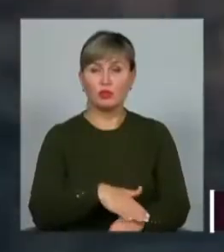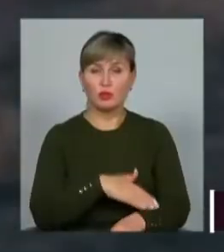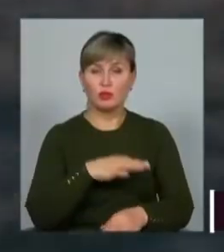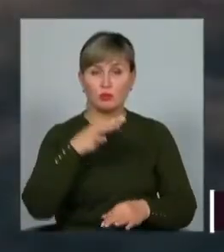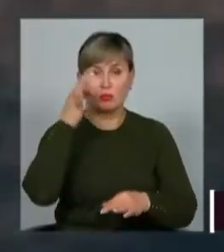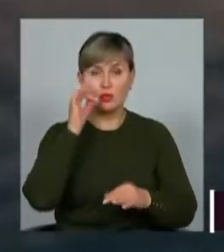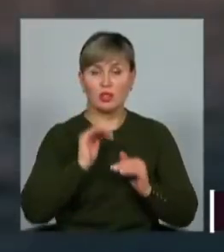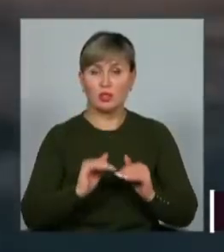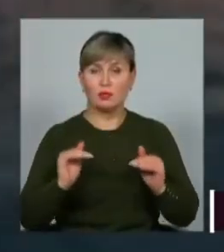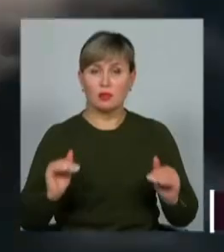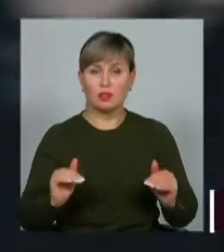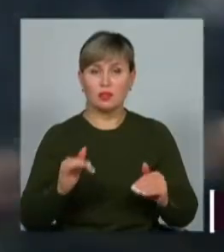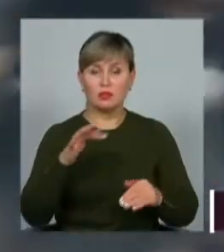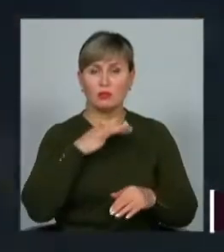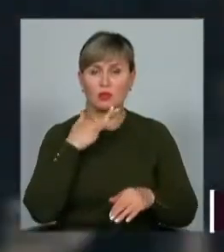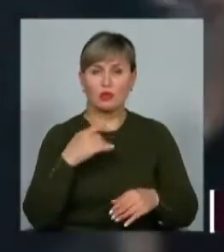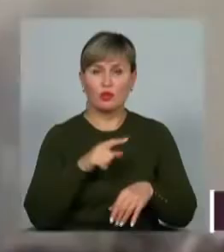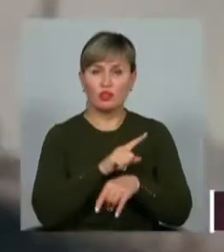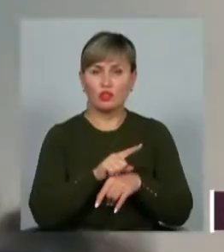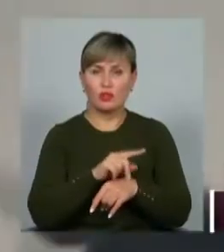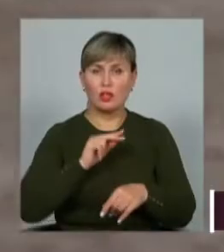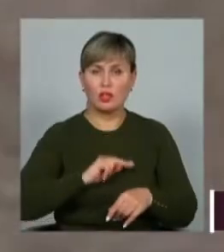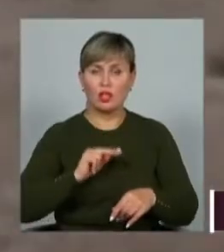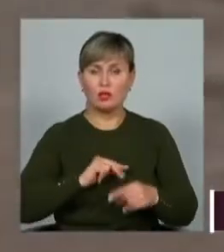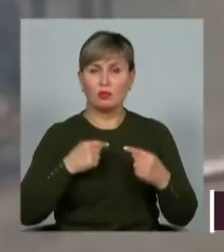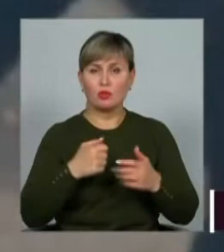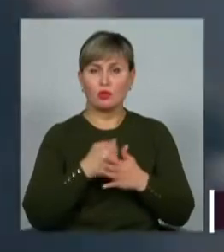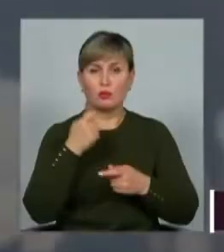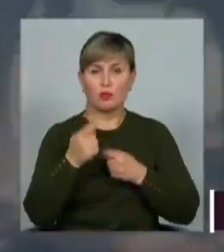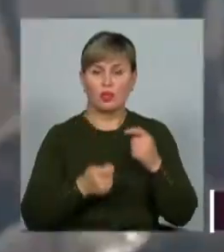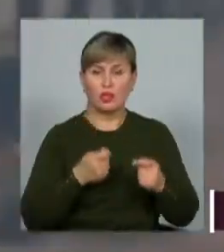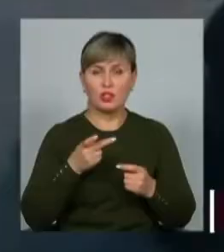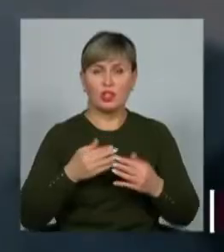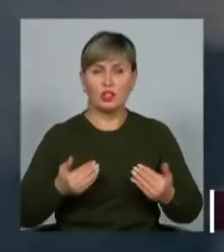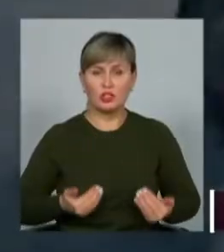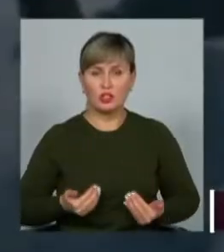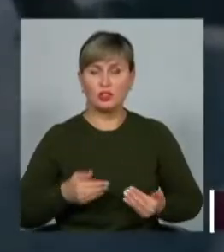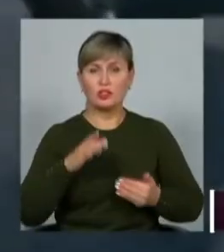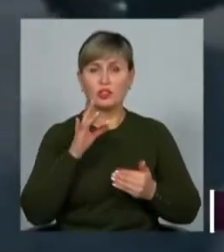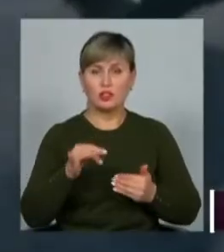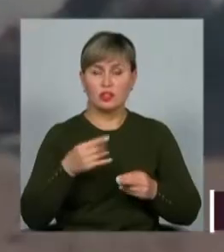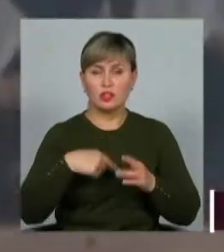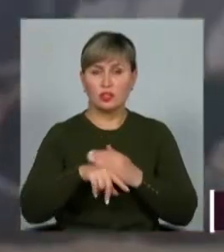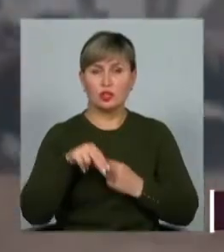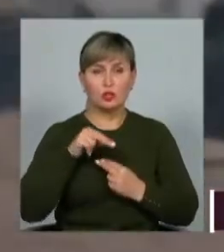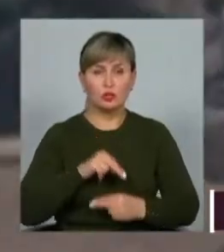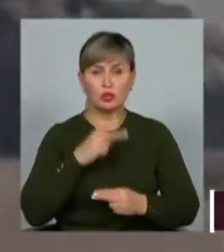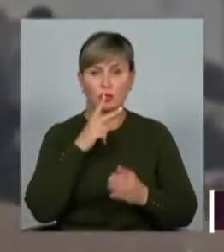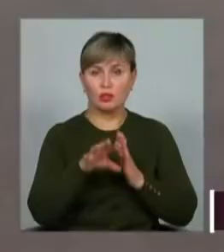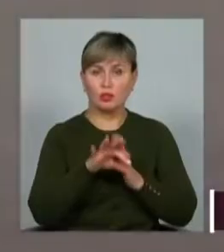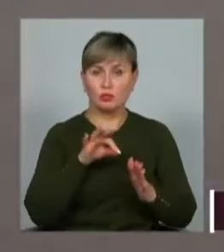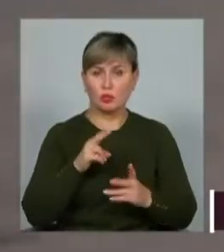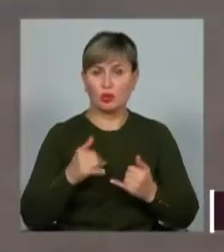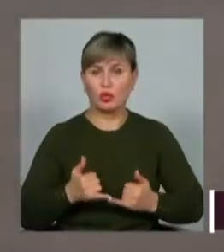ребята. Многочасовая изнурительная работа, отработка трюков до мелочей с риском для жизни. И, наконец, титанический труд оценен по